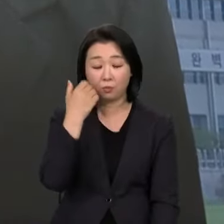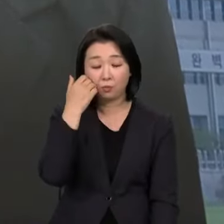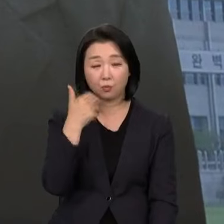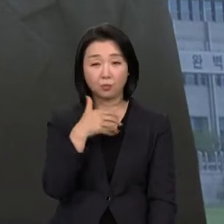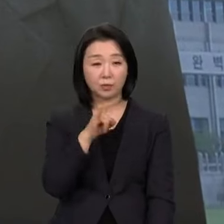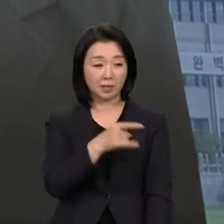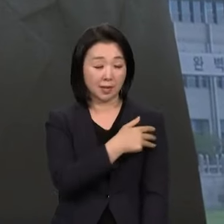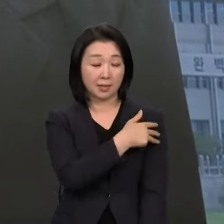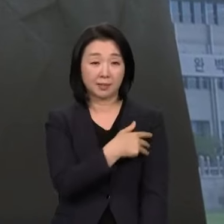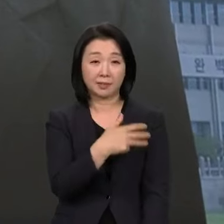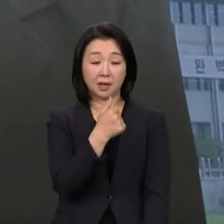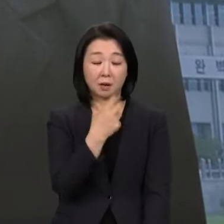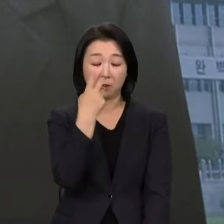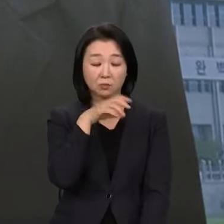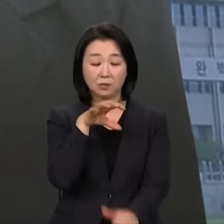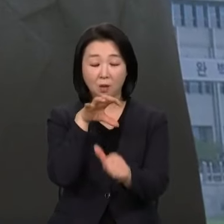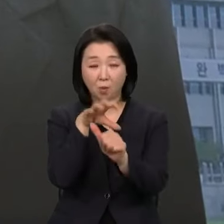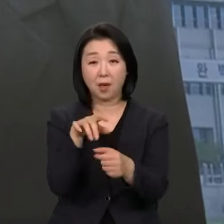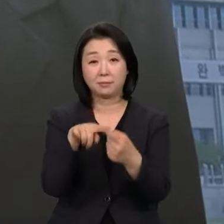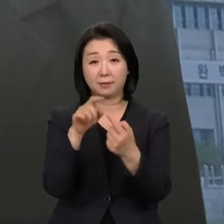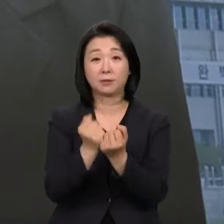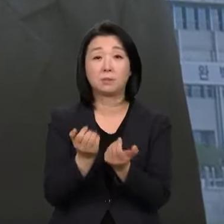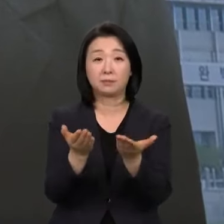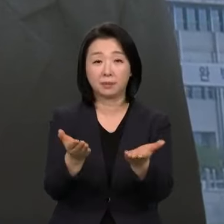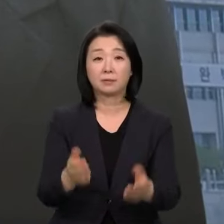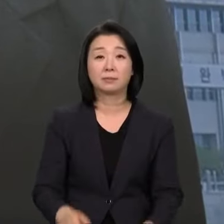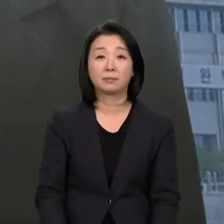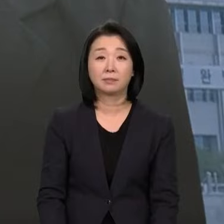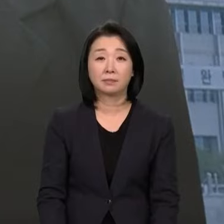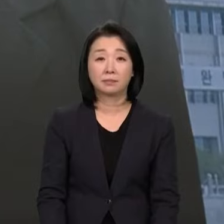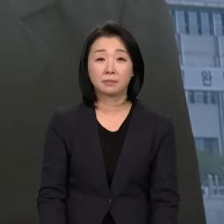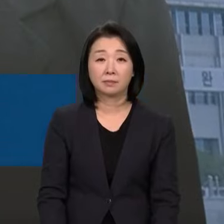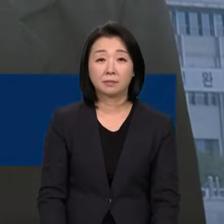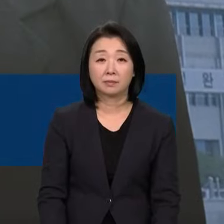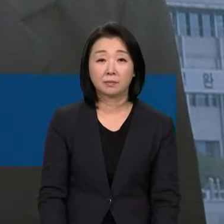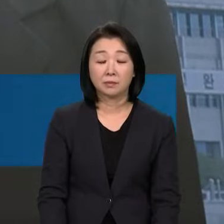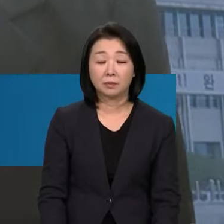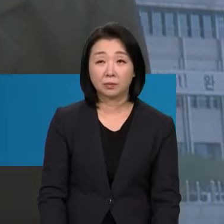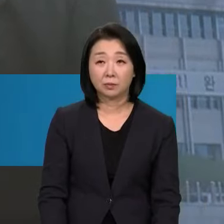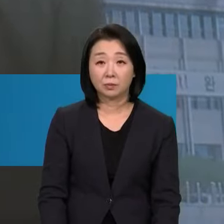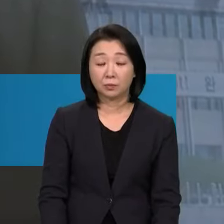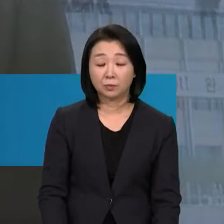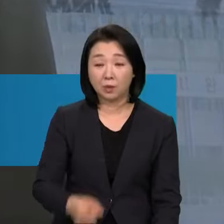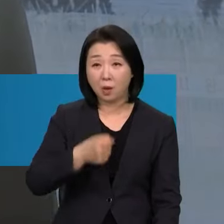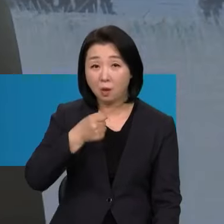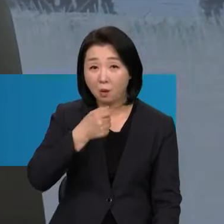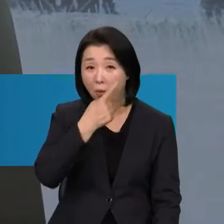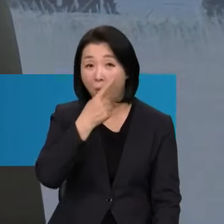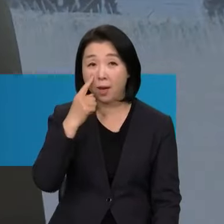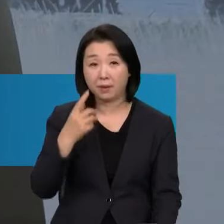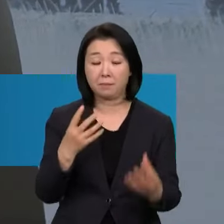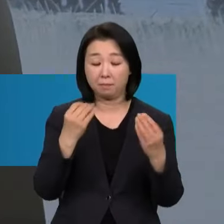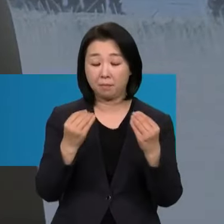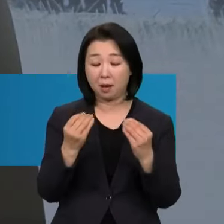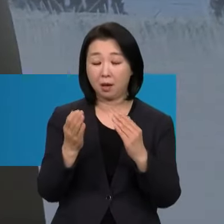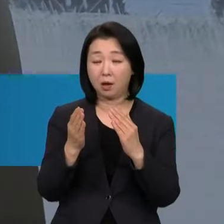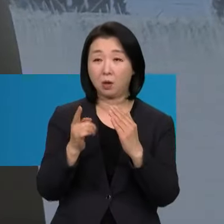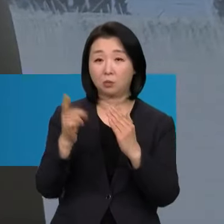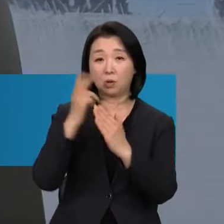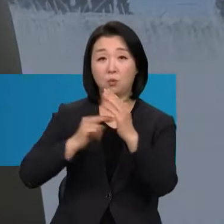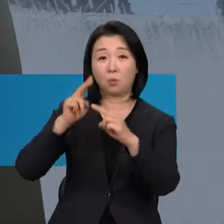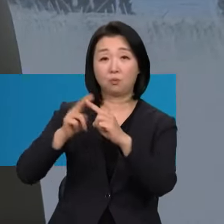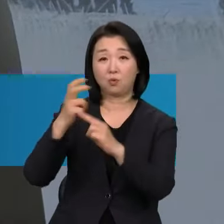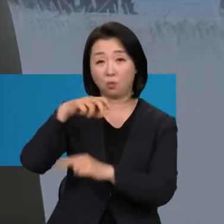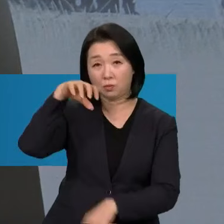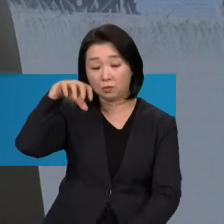사건과 관련한 저희의 단독 보도로 문을 열겠습니다 JTBC 취재결과 공수처가 유재은 국방부 법무관리 관에게